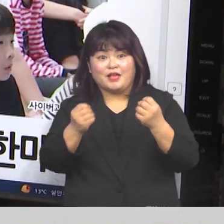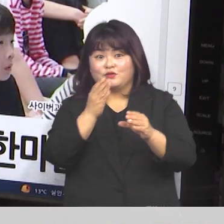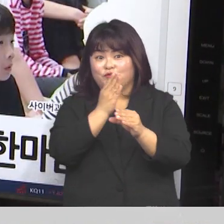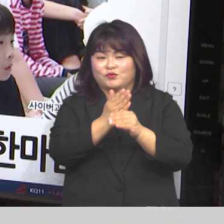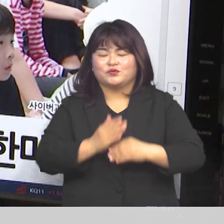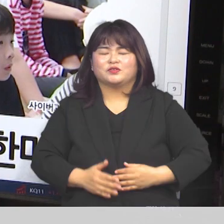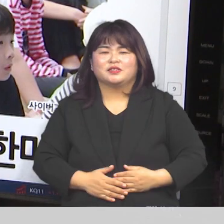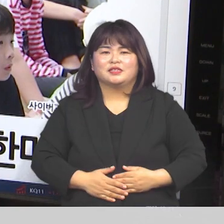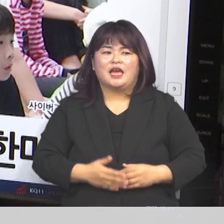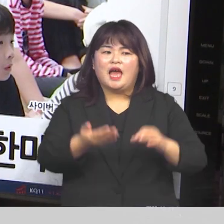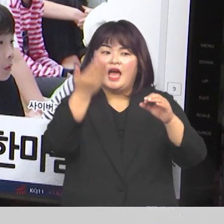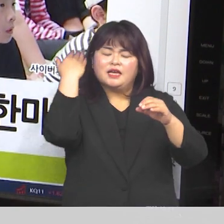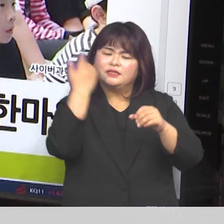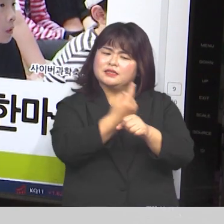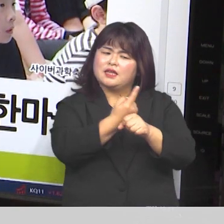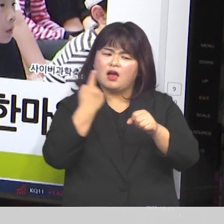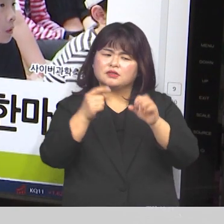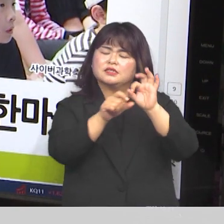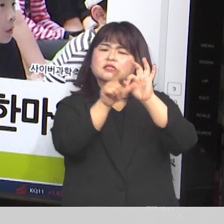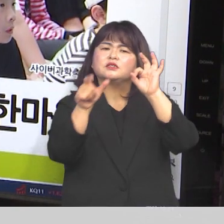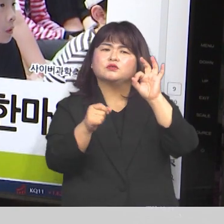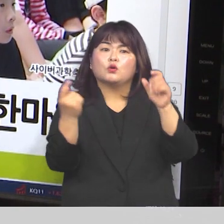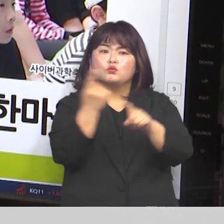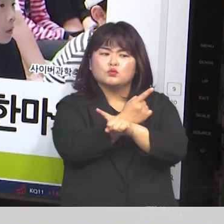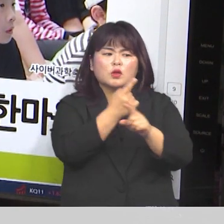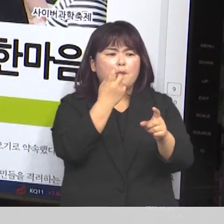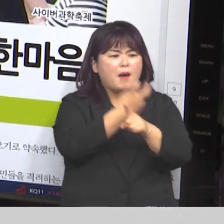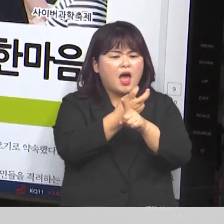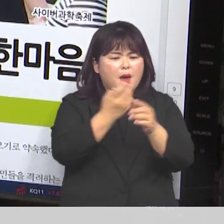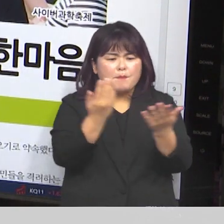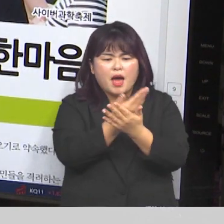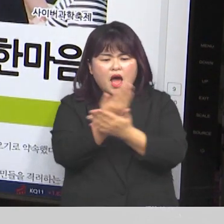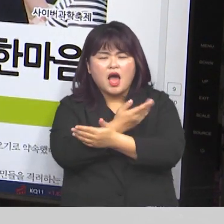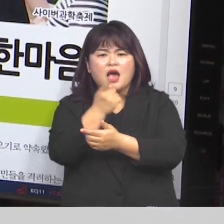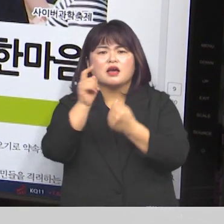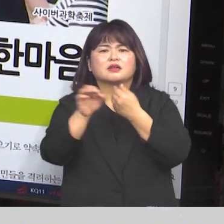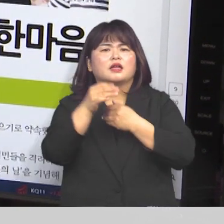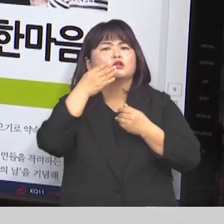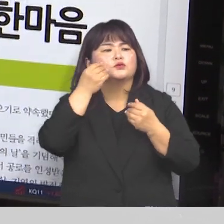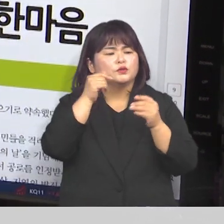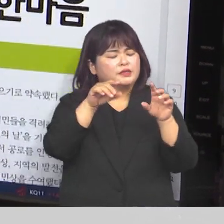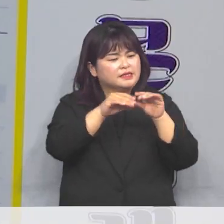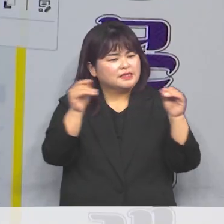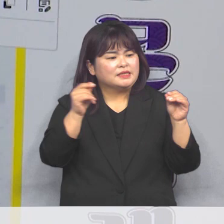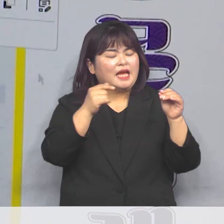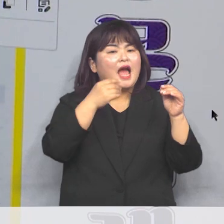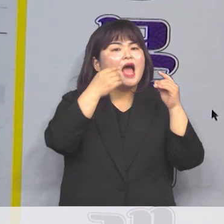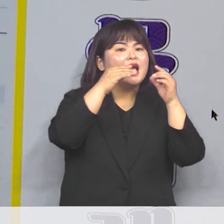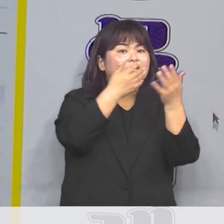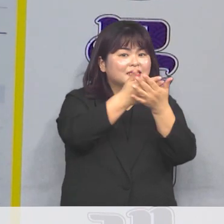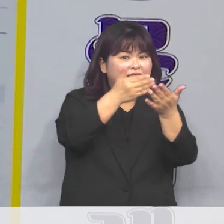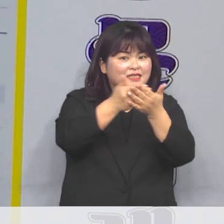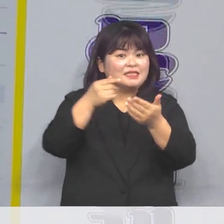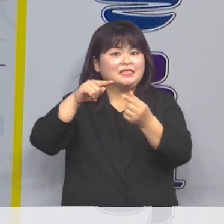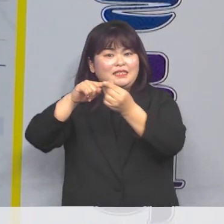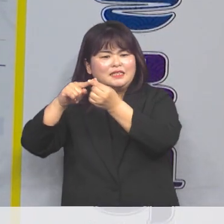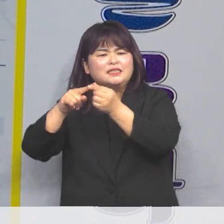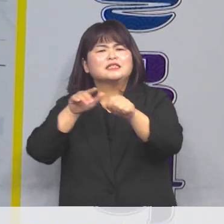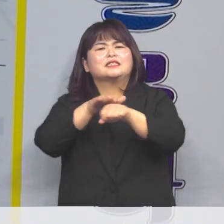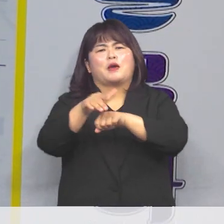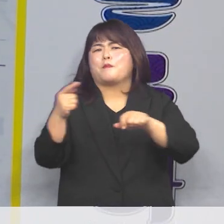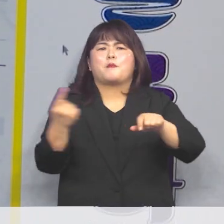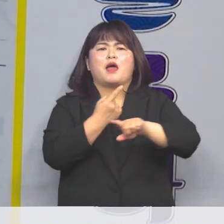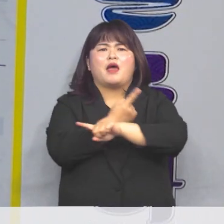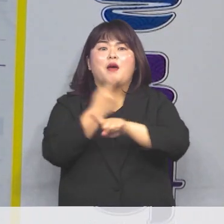시는 지난해 10월 개편을 시작하며 유명 잡지에서 볼 수 있는 커버 스토리 형식을 도입했습니다. 뿐만 아니라